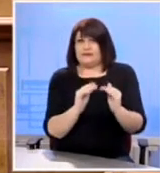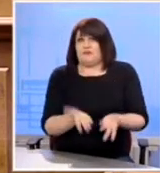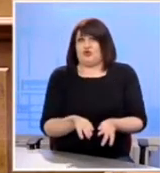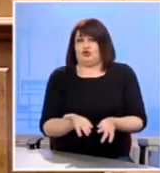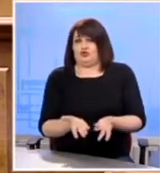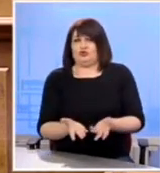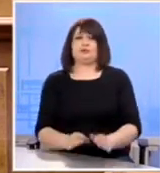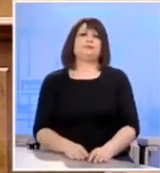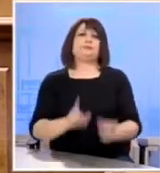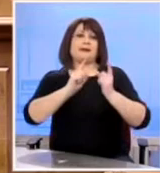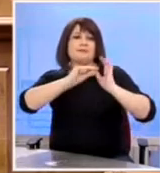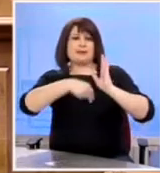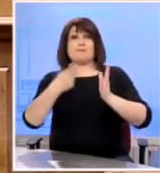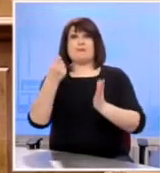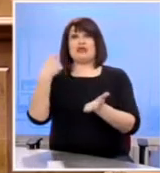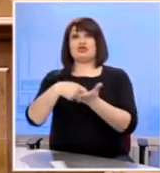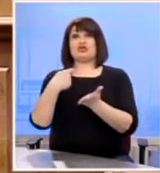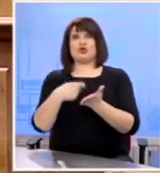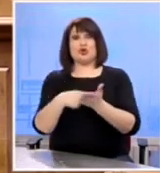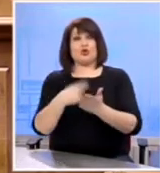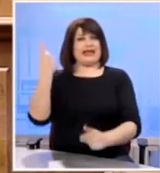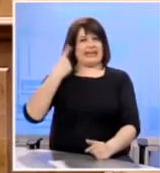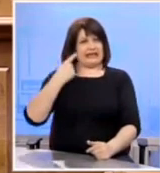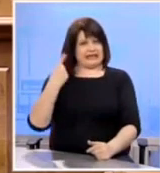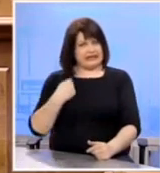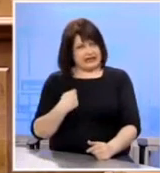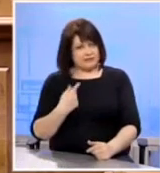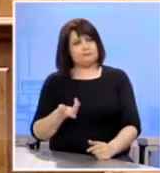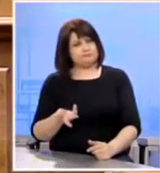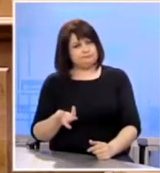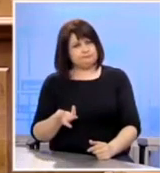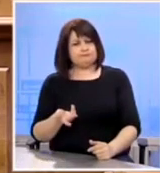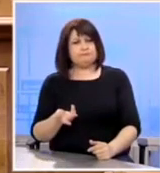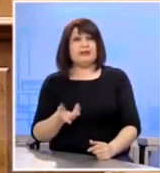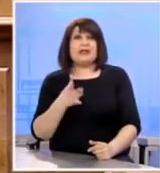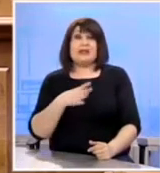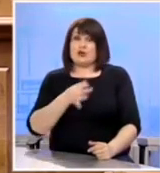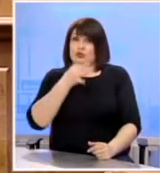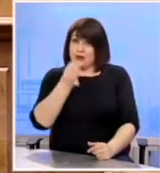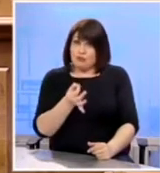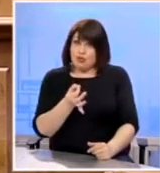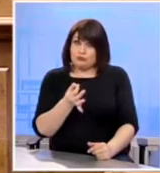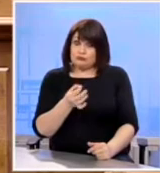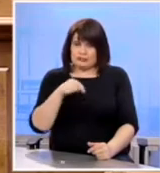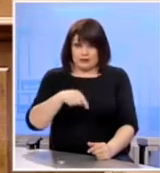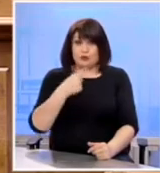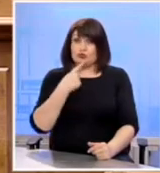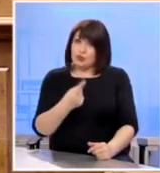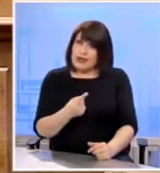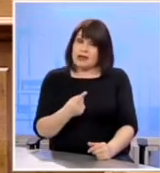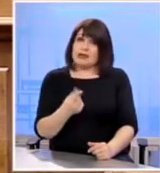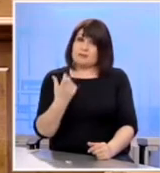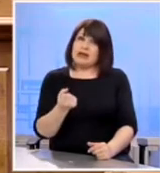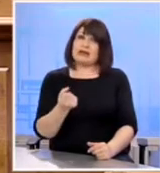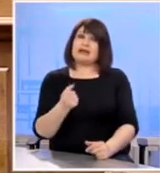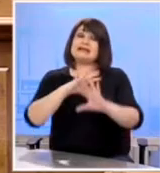Το μνημονιακό μισθολόγιο είναι μια κριτική που την ακούμε. Θα ήθελα να πω ότι εδώ προβλέπεται, υπάρχει πρόνοια